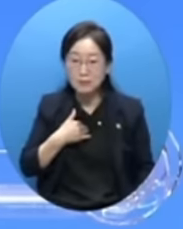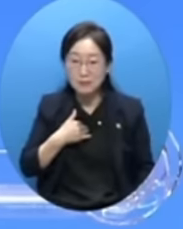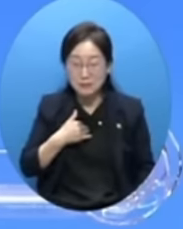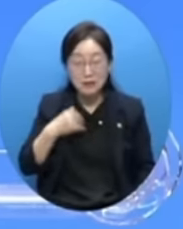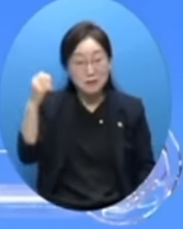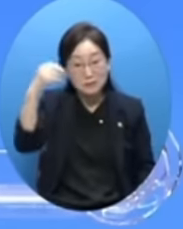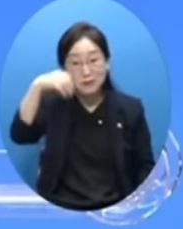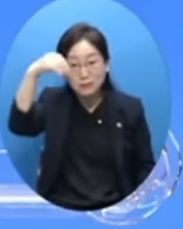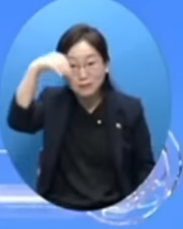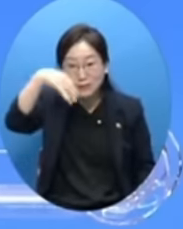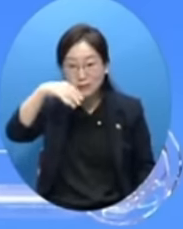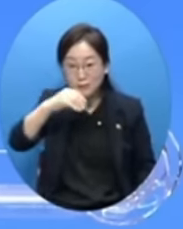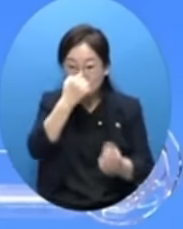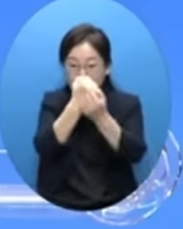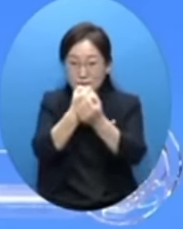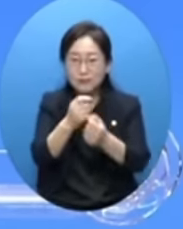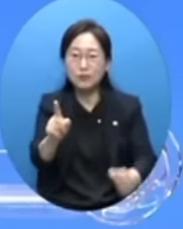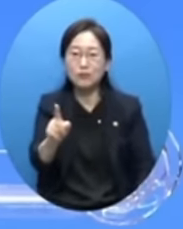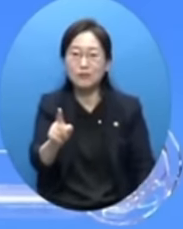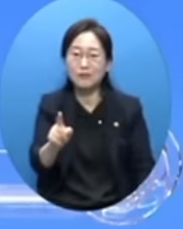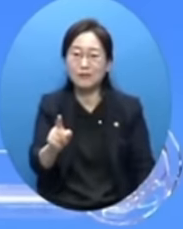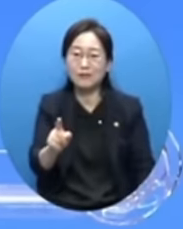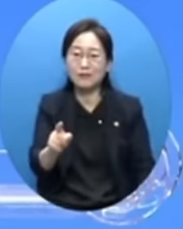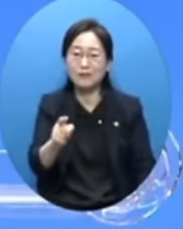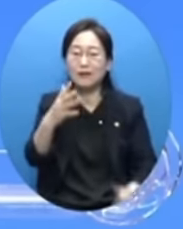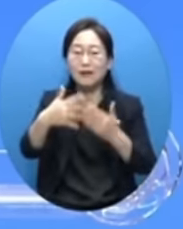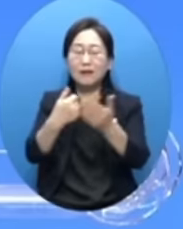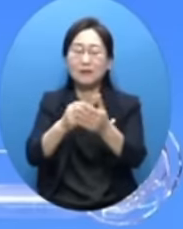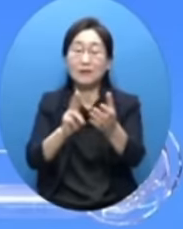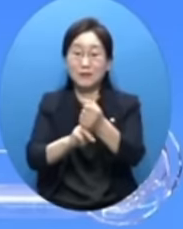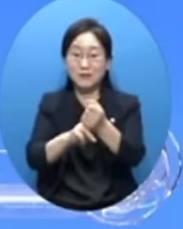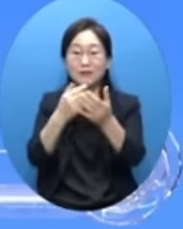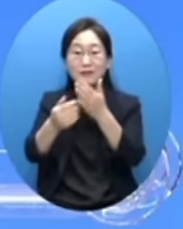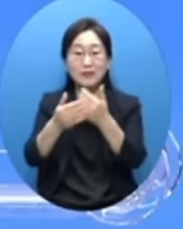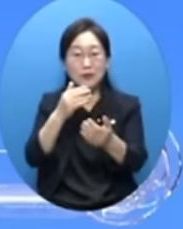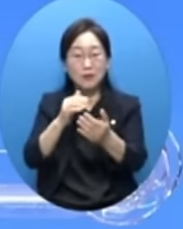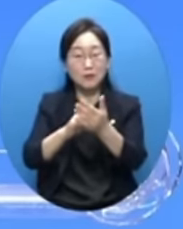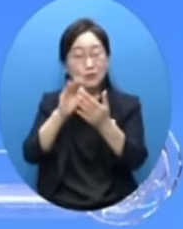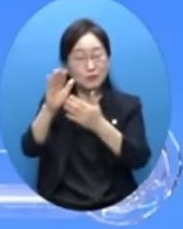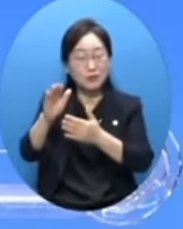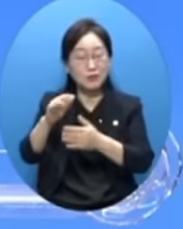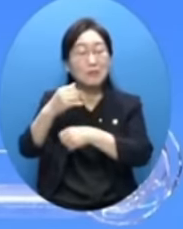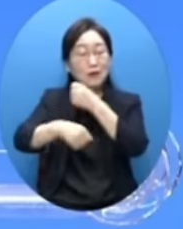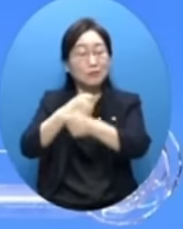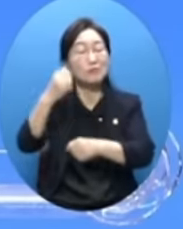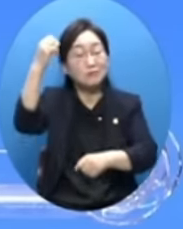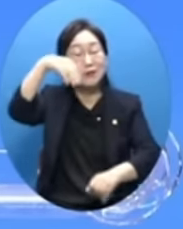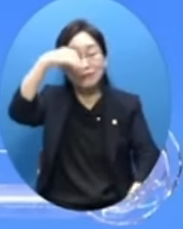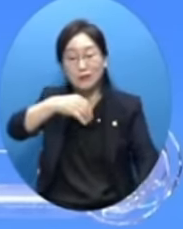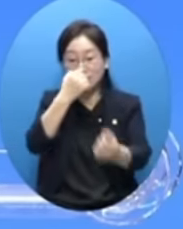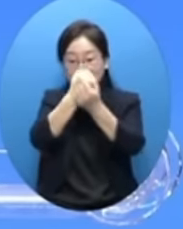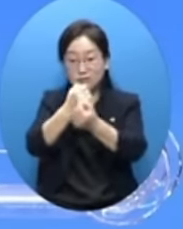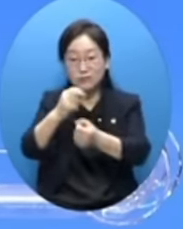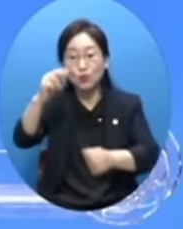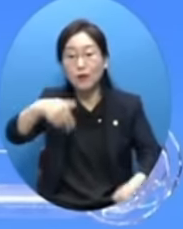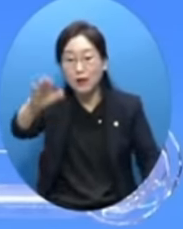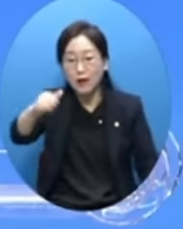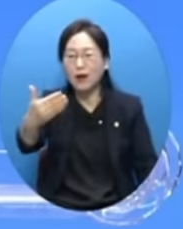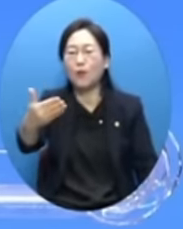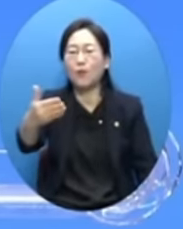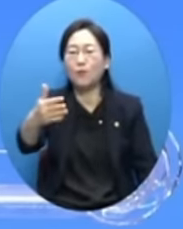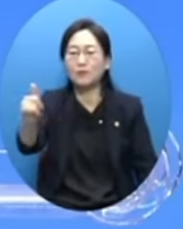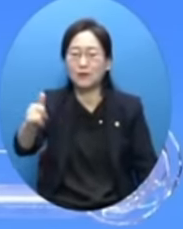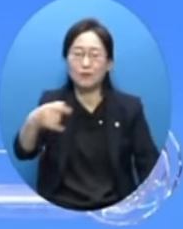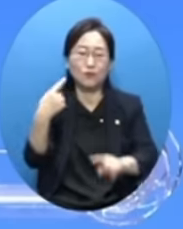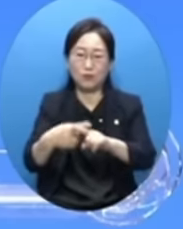머물러 있다면 하나님의 기적을 체험하고 자기 길로 간 아홉 사람과 다름이 없습니다. 가진 것은